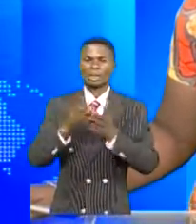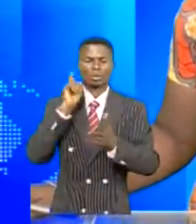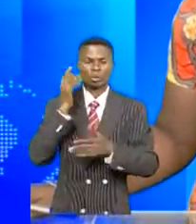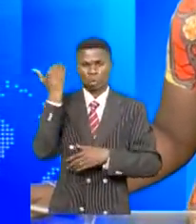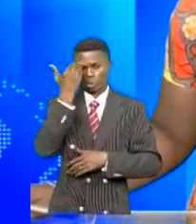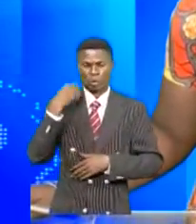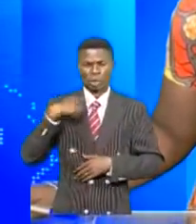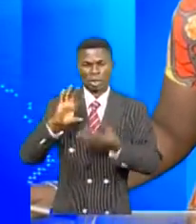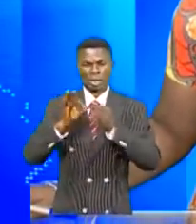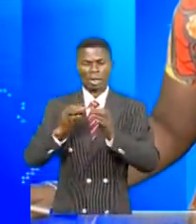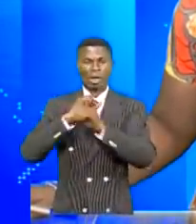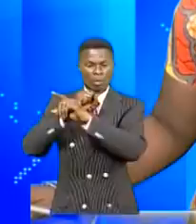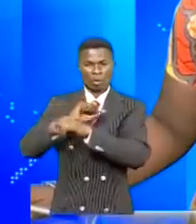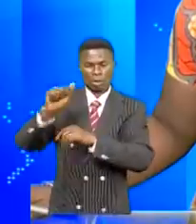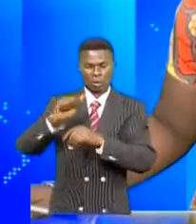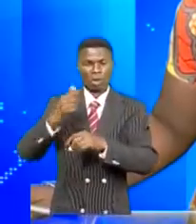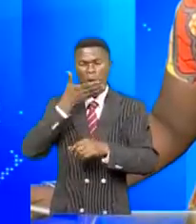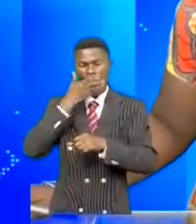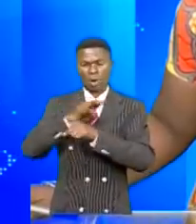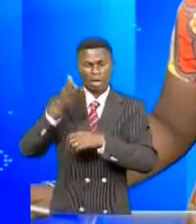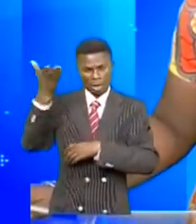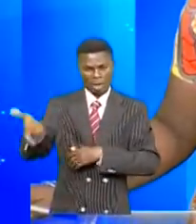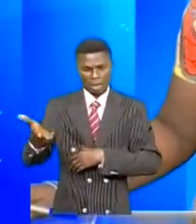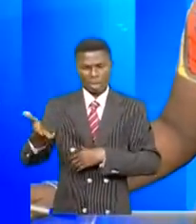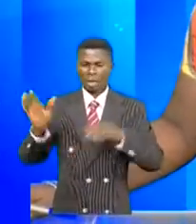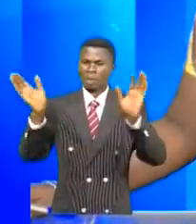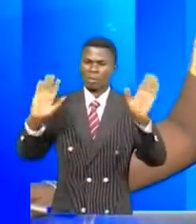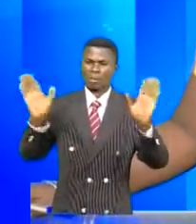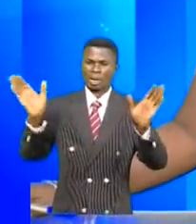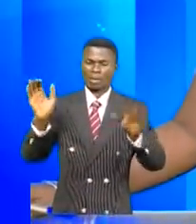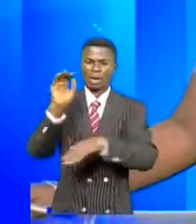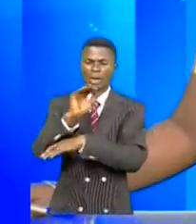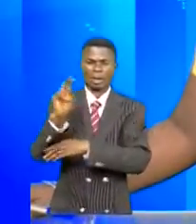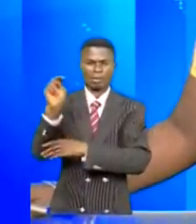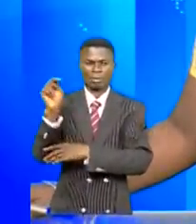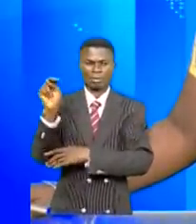suivi. Surtout, protégez-vous car la COVID-19 sévit encore en République démocratique du Congo.